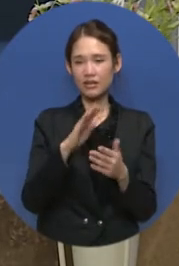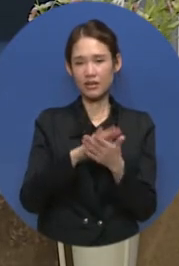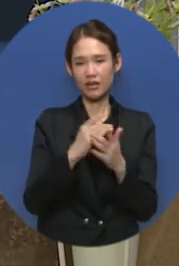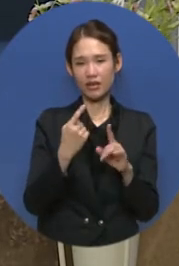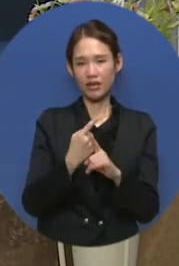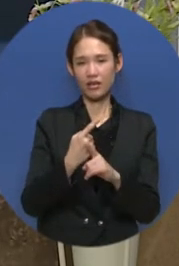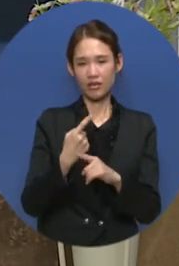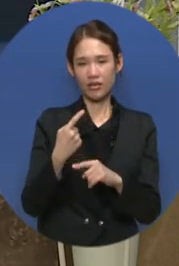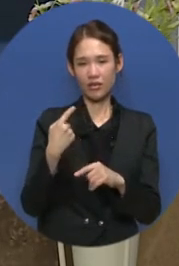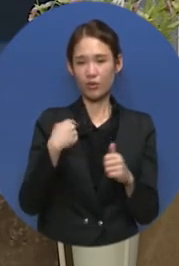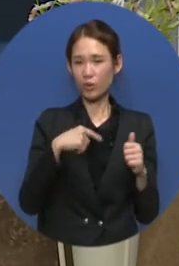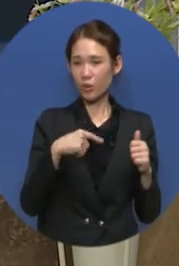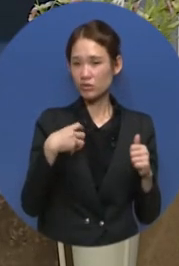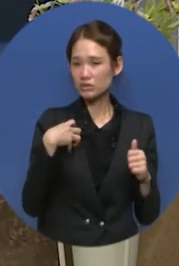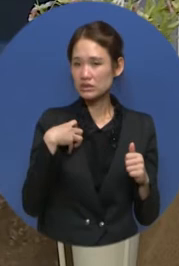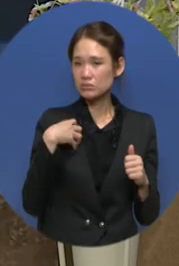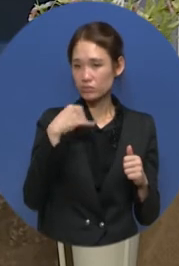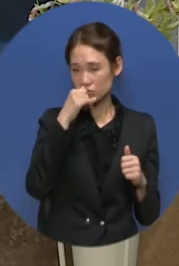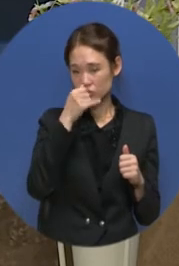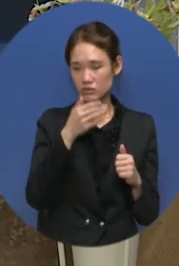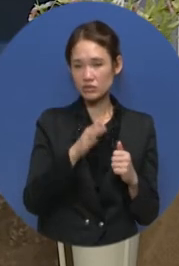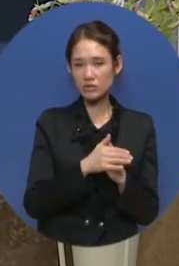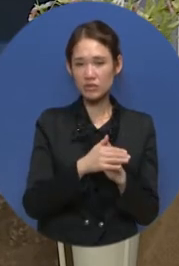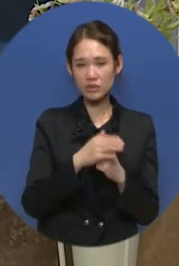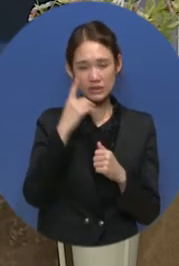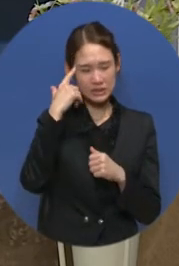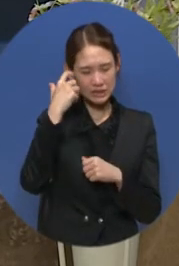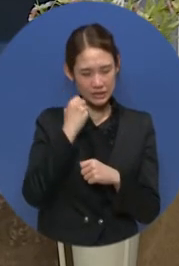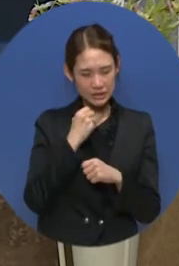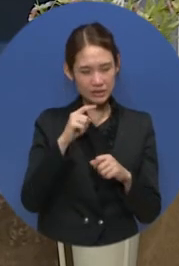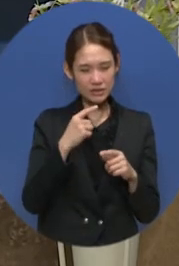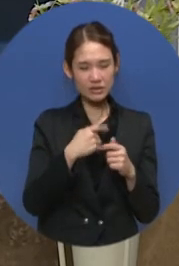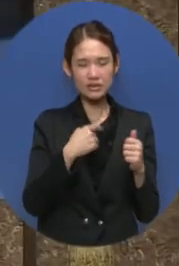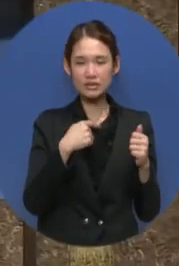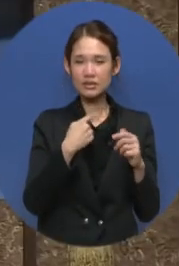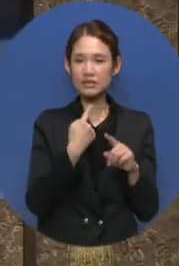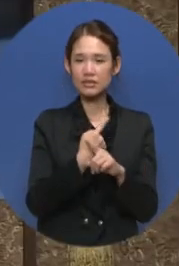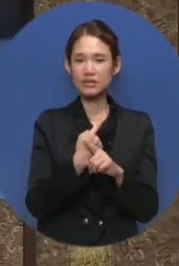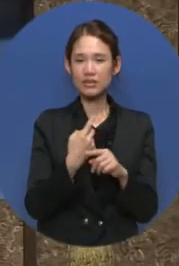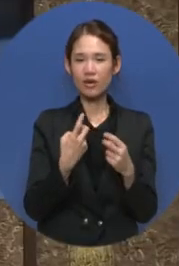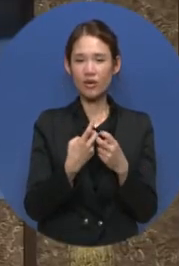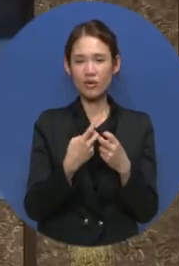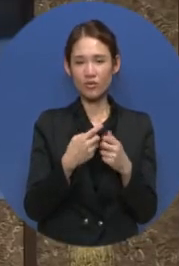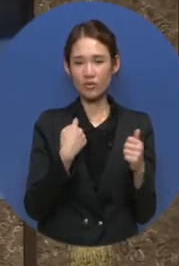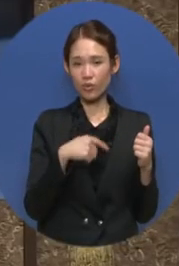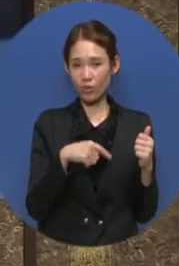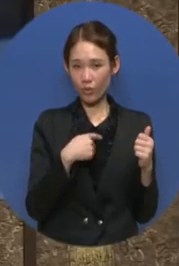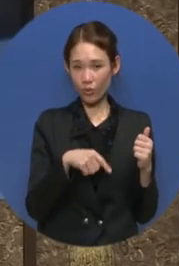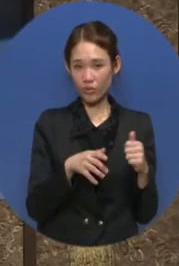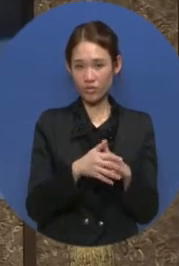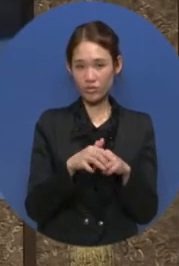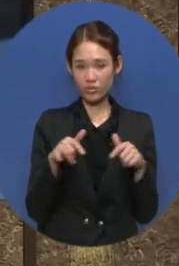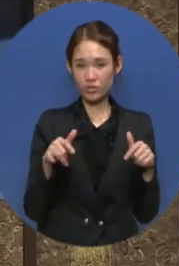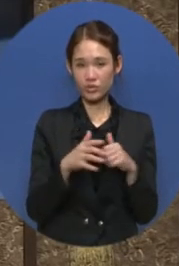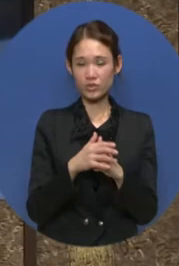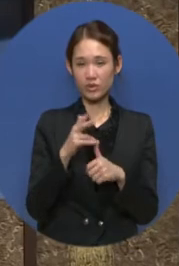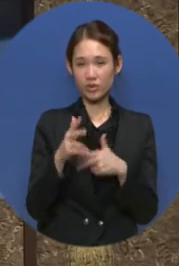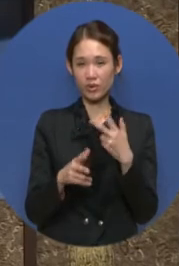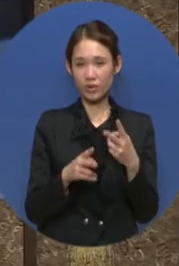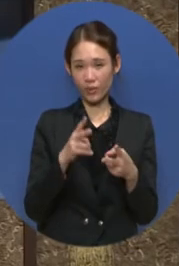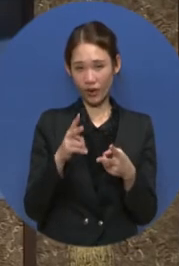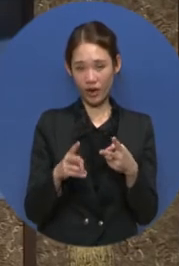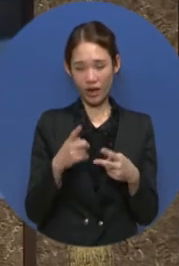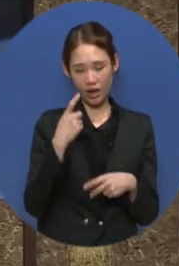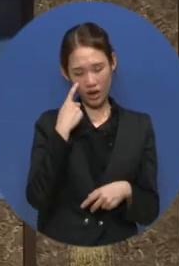있잖아요. 맞습니다. 네, 그러면 장애 인식 개선 교육은 또 어떻게 이루어지는지 궁금하거든요. 아, 저희가 교육은요, 보통 저희 사업을